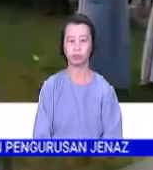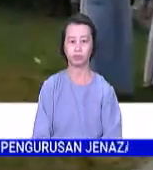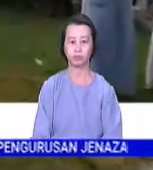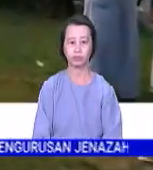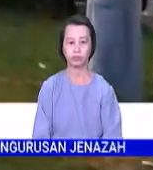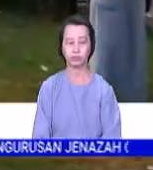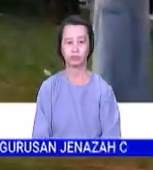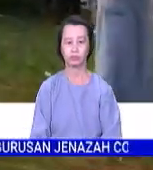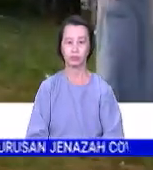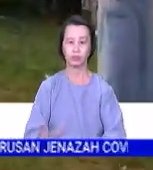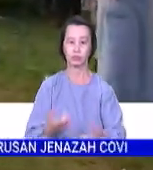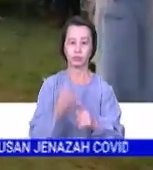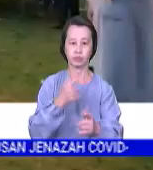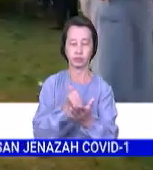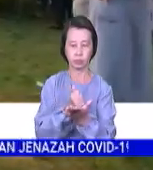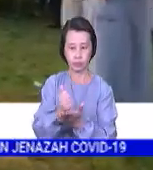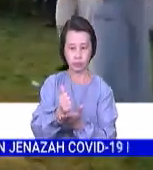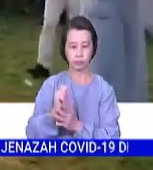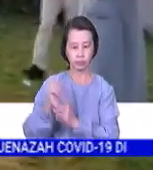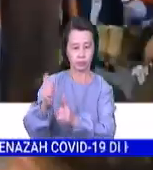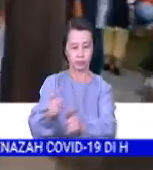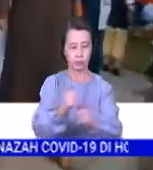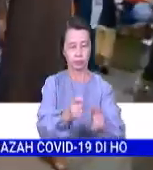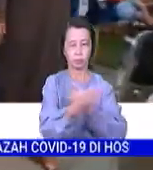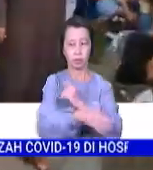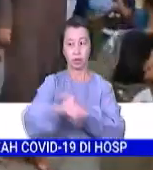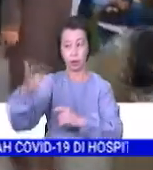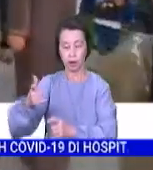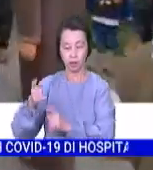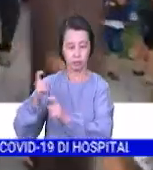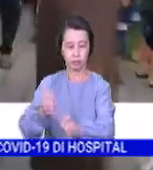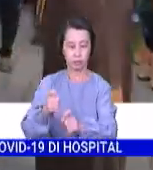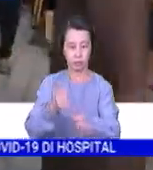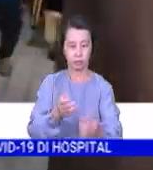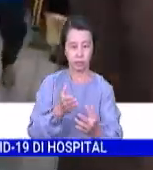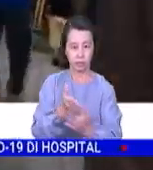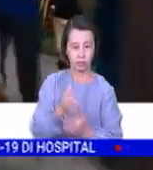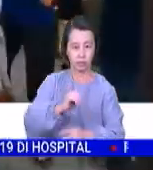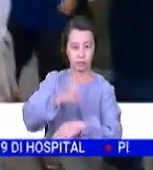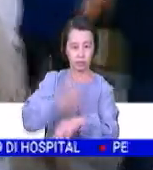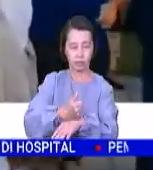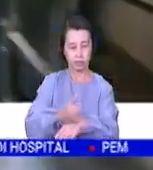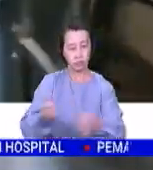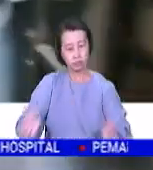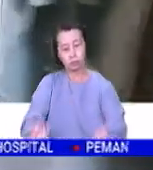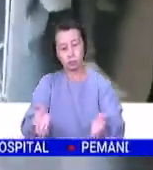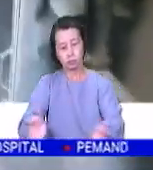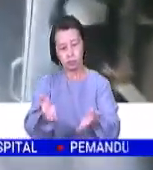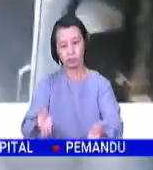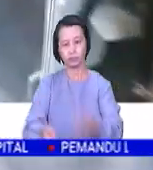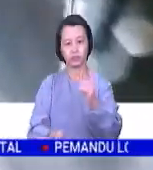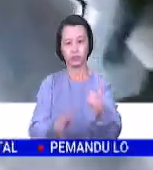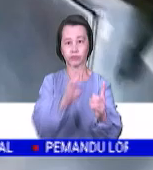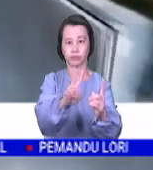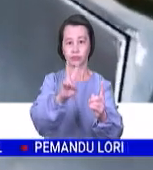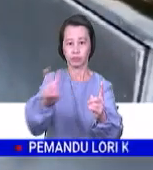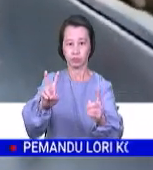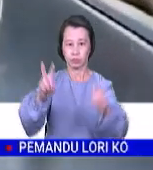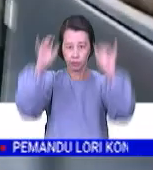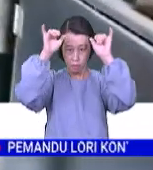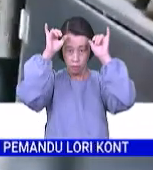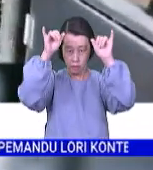Jumlah korban diamanahkan dari Malaysia dan beberapa negara lain menerusi pertubuhan itu juga menggalakkan. 122 ekor